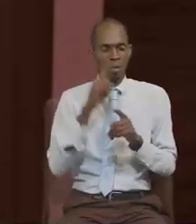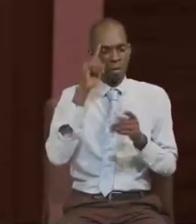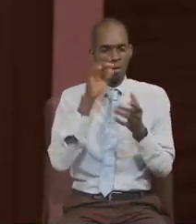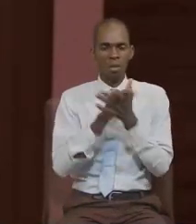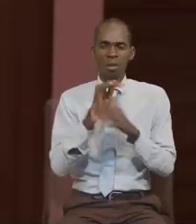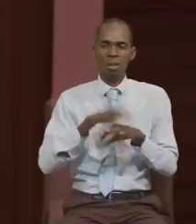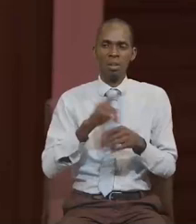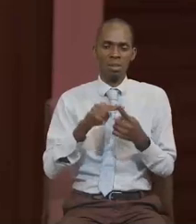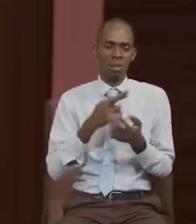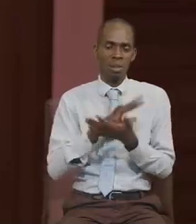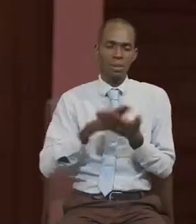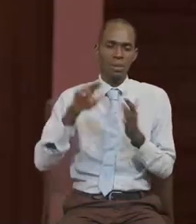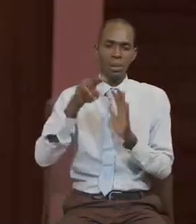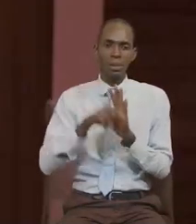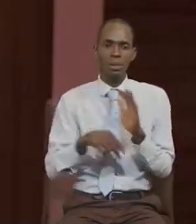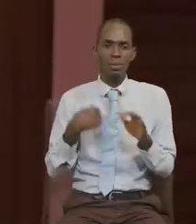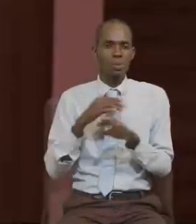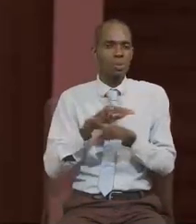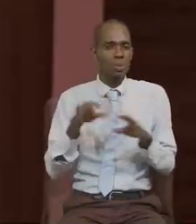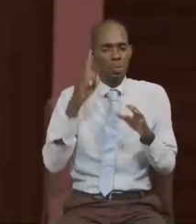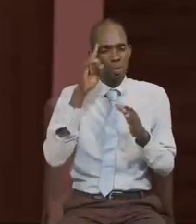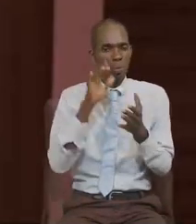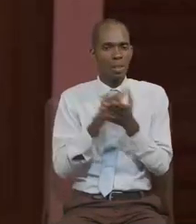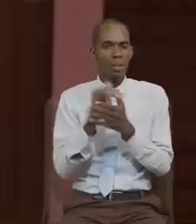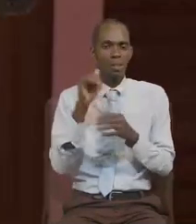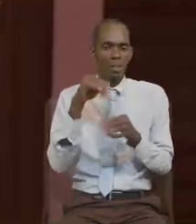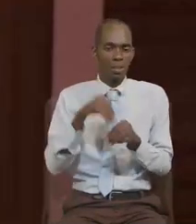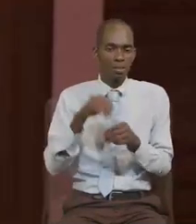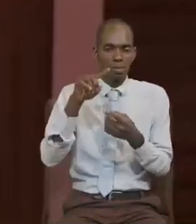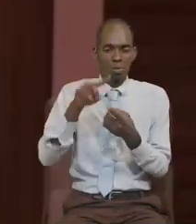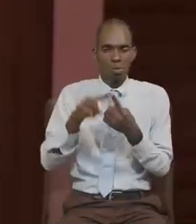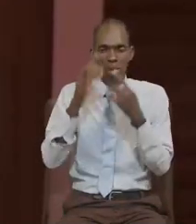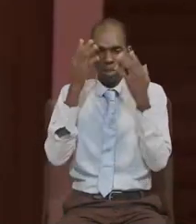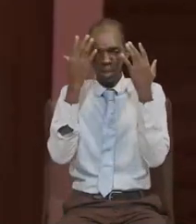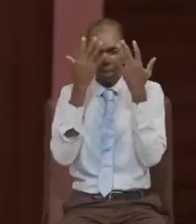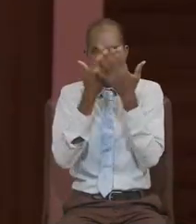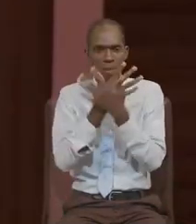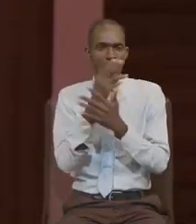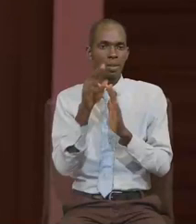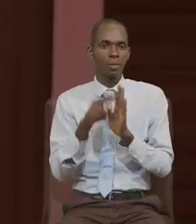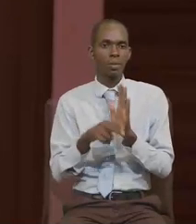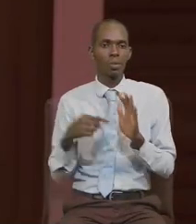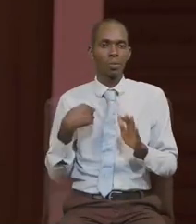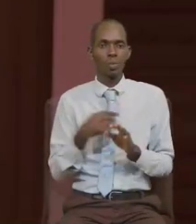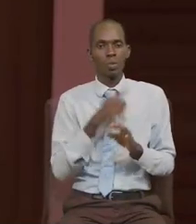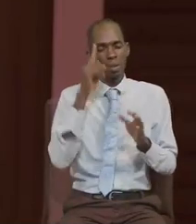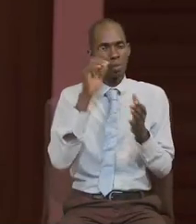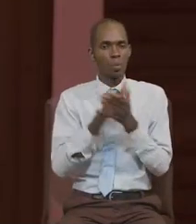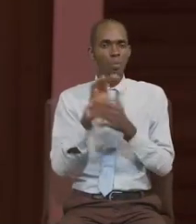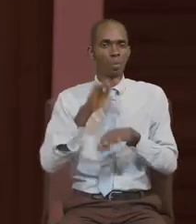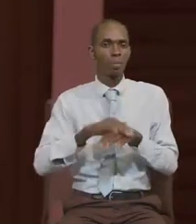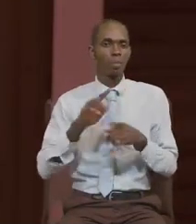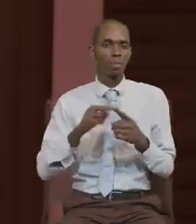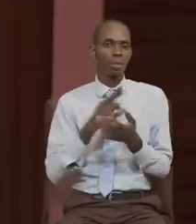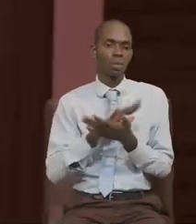justice. On ne croit pas pour avoir les ténèbres. On croit pour la justice. On ne